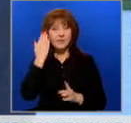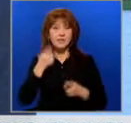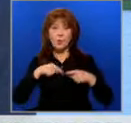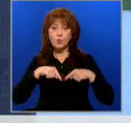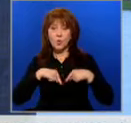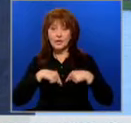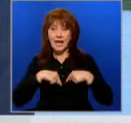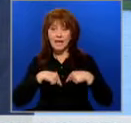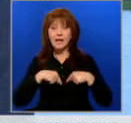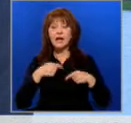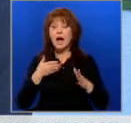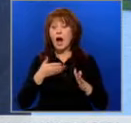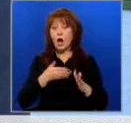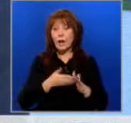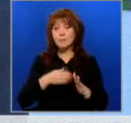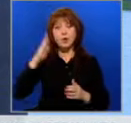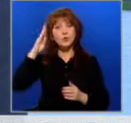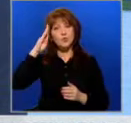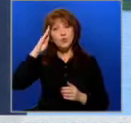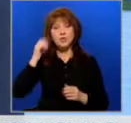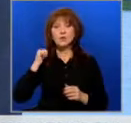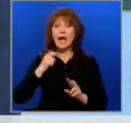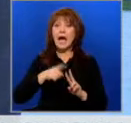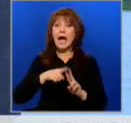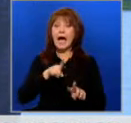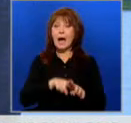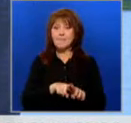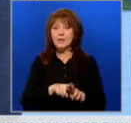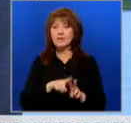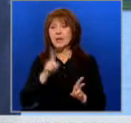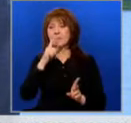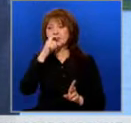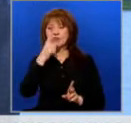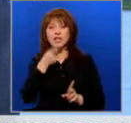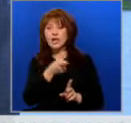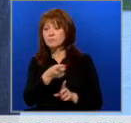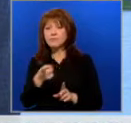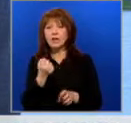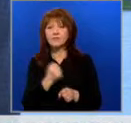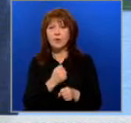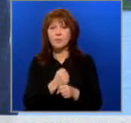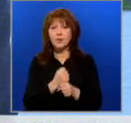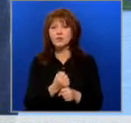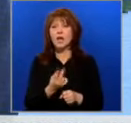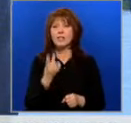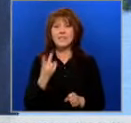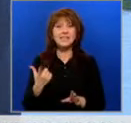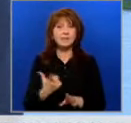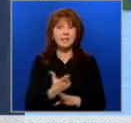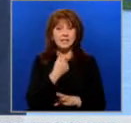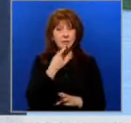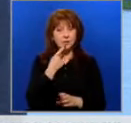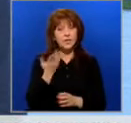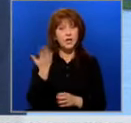лица, служители на Агенция Пътна инфраструктура, било то на каквато и да е длъжност през 2017 година и